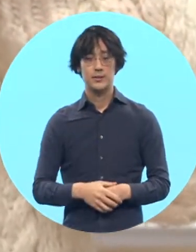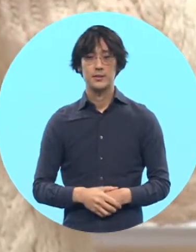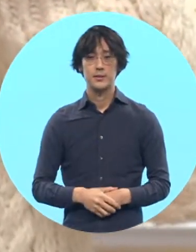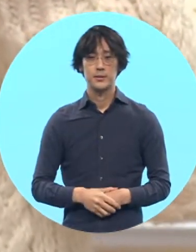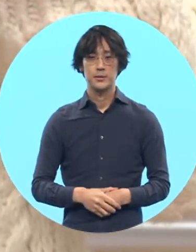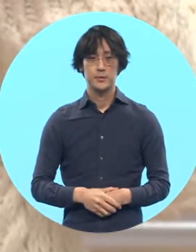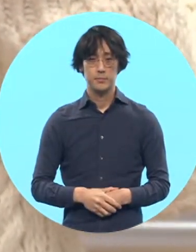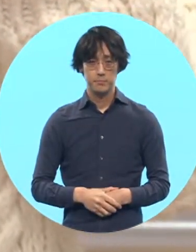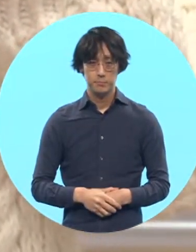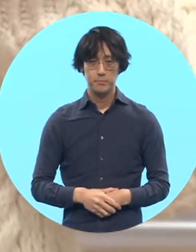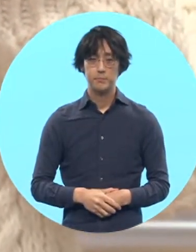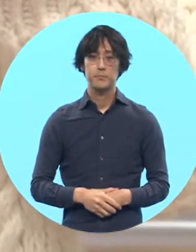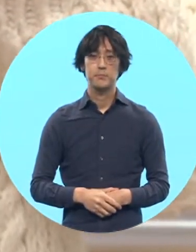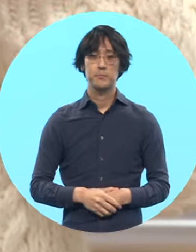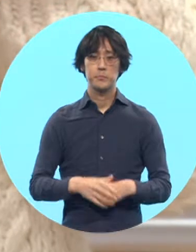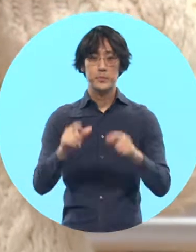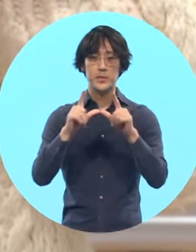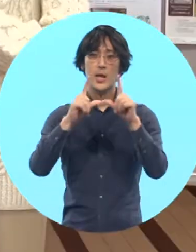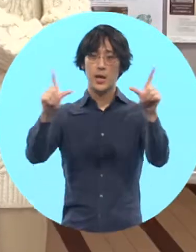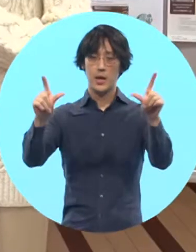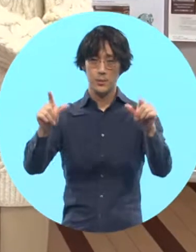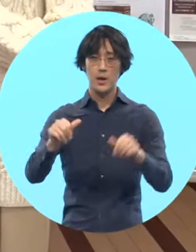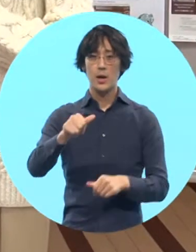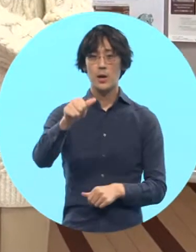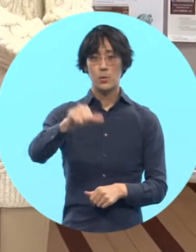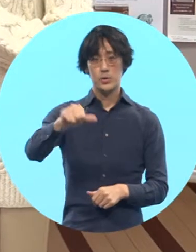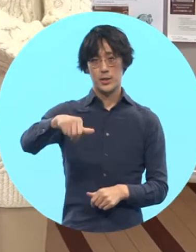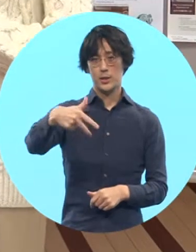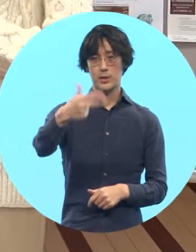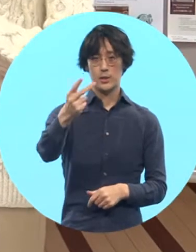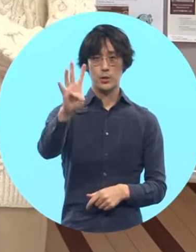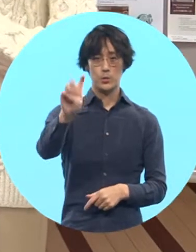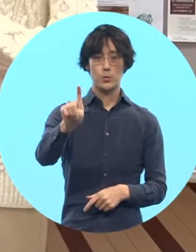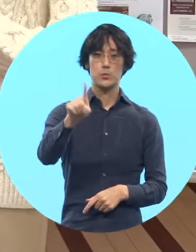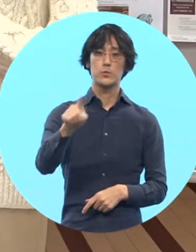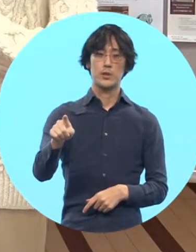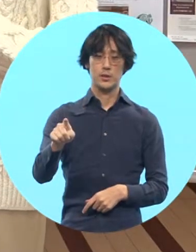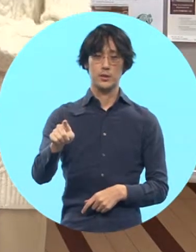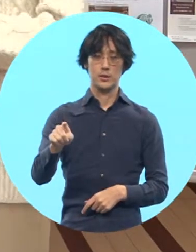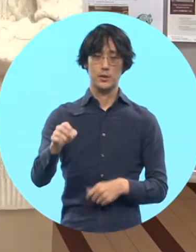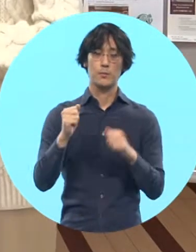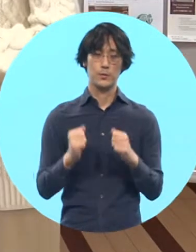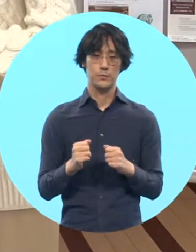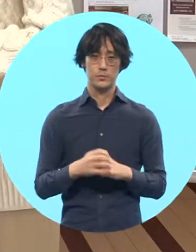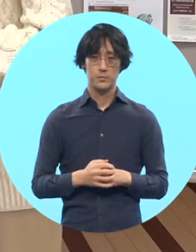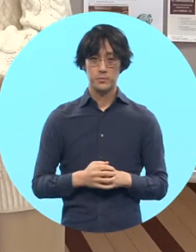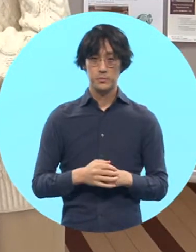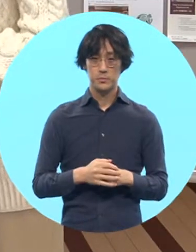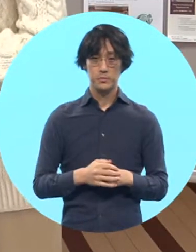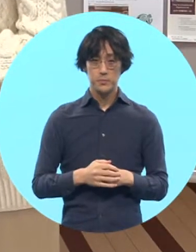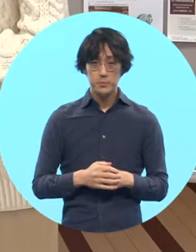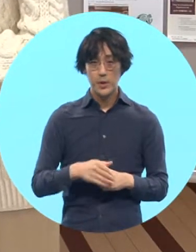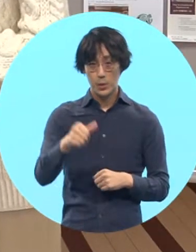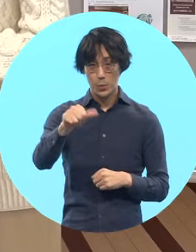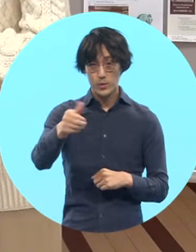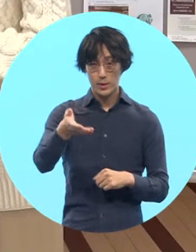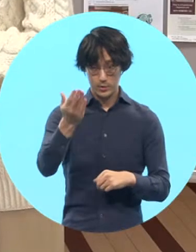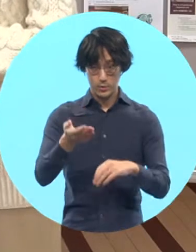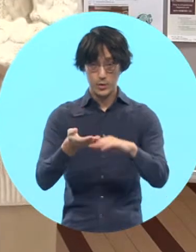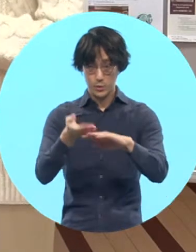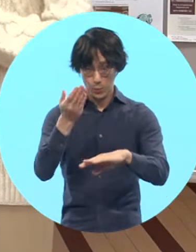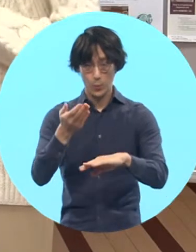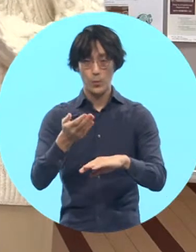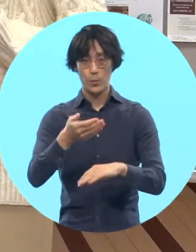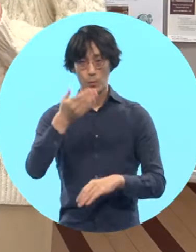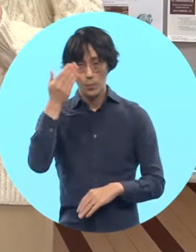は、なるほど。正解は5740人です。 5000人を超えてるんですか？ そうなんです